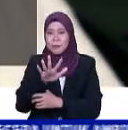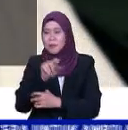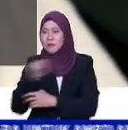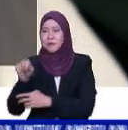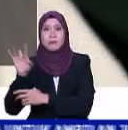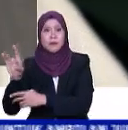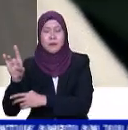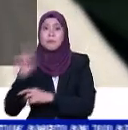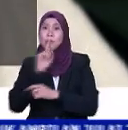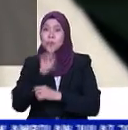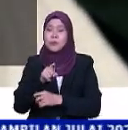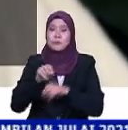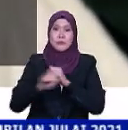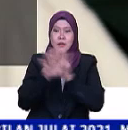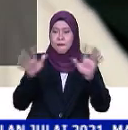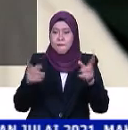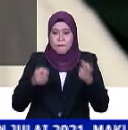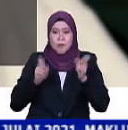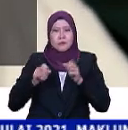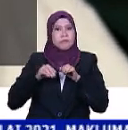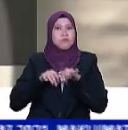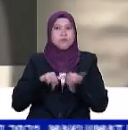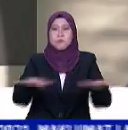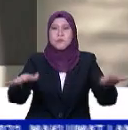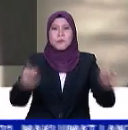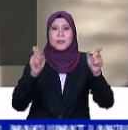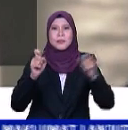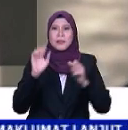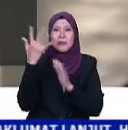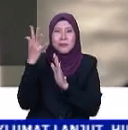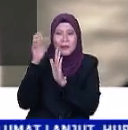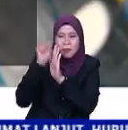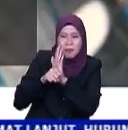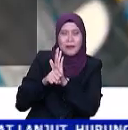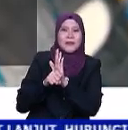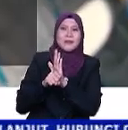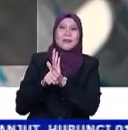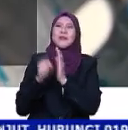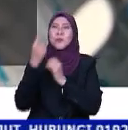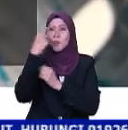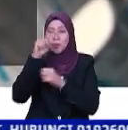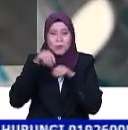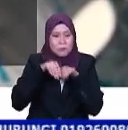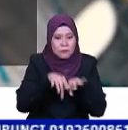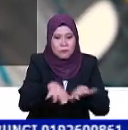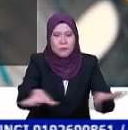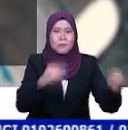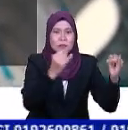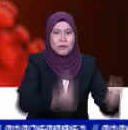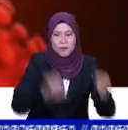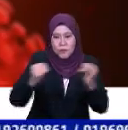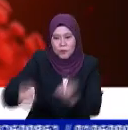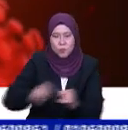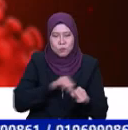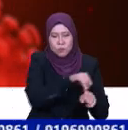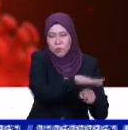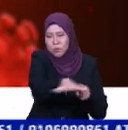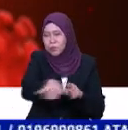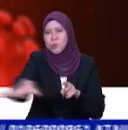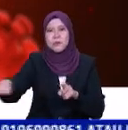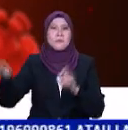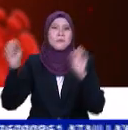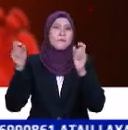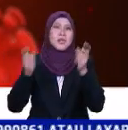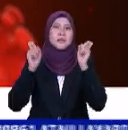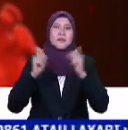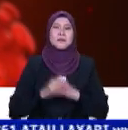8. Jelas ia lebih cepat merebak. Hanya 15 saat diperlukan untuk menjangkiti individu lain. Individu yang